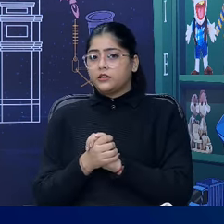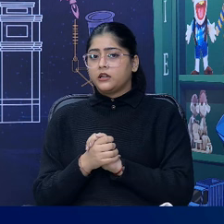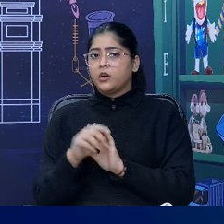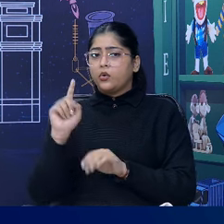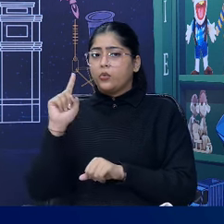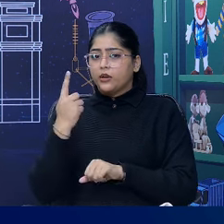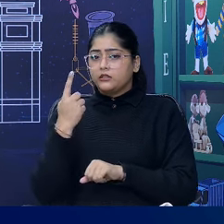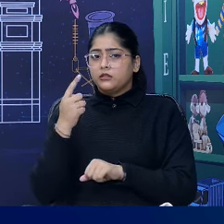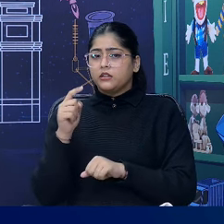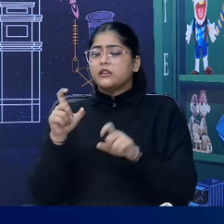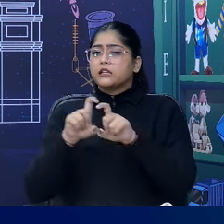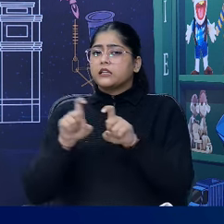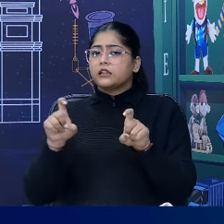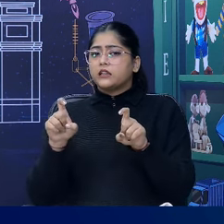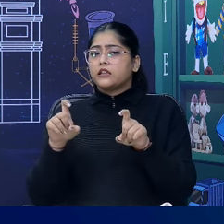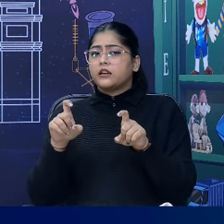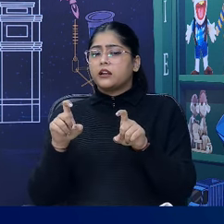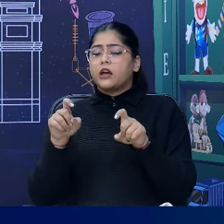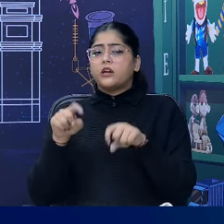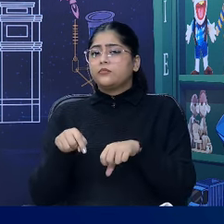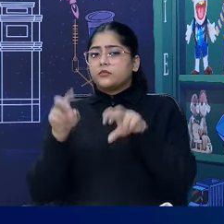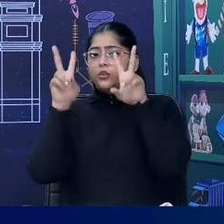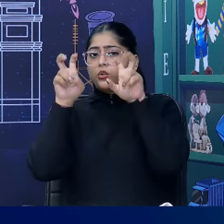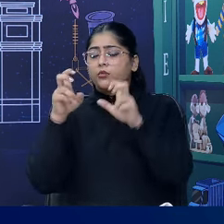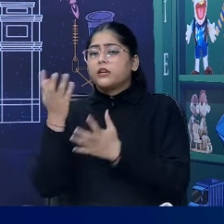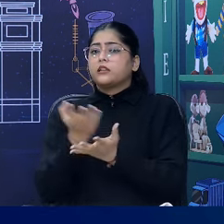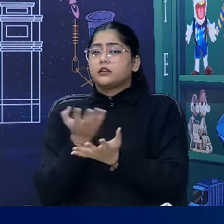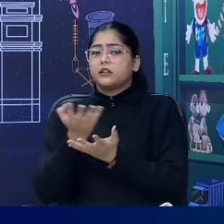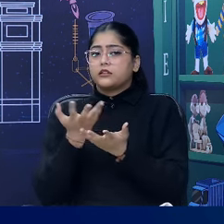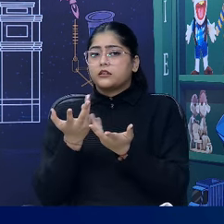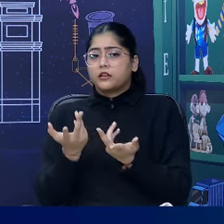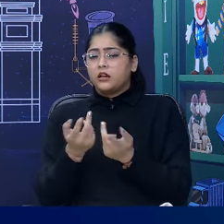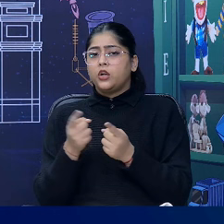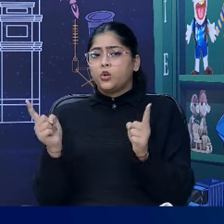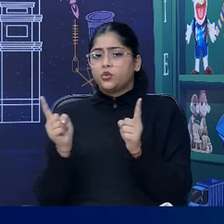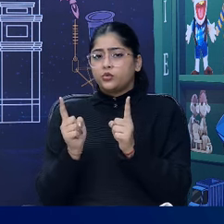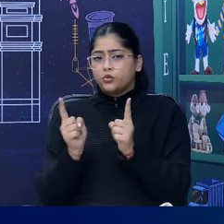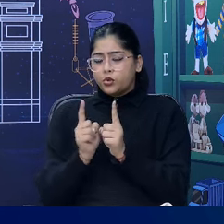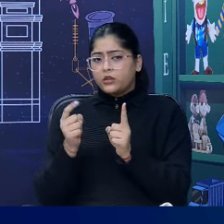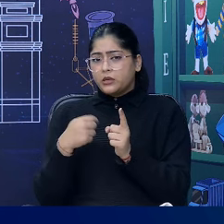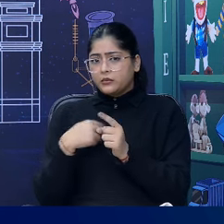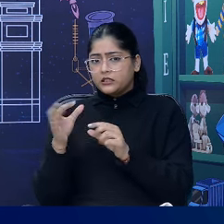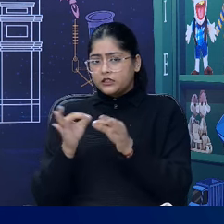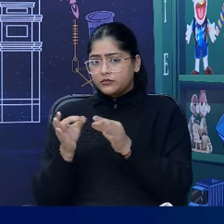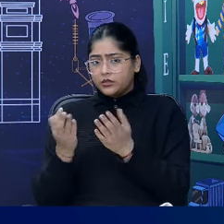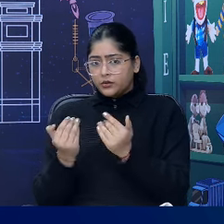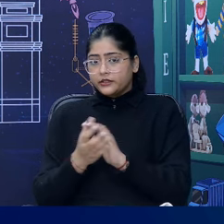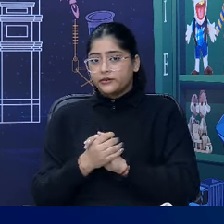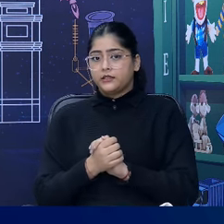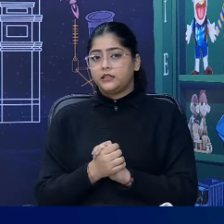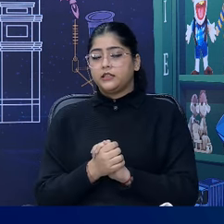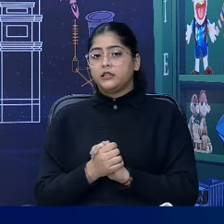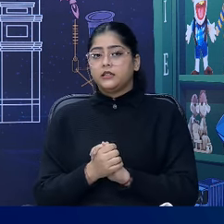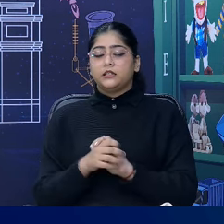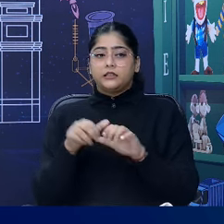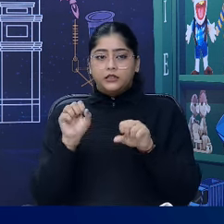कि एग्जैक्टली आज हम क्या डिस्कस करने वाले हैं, उसका एक थोड़ा सा ब्रीफ हाईलाइट आप हमारे साथ शेयर करें.